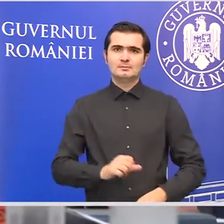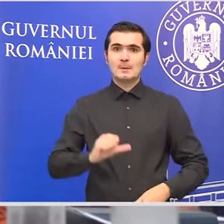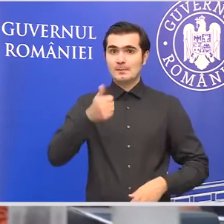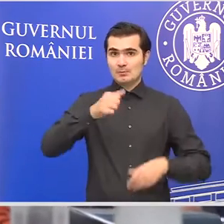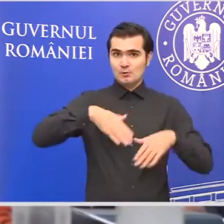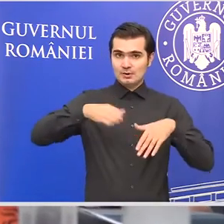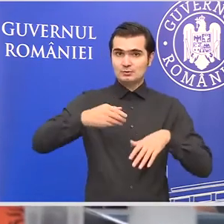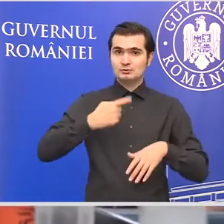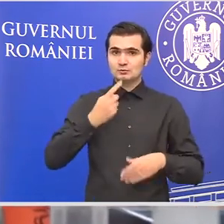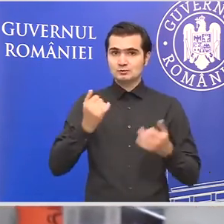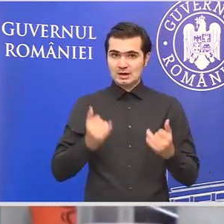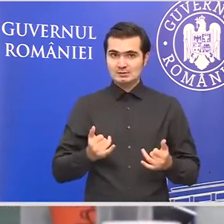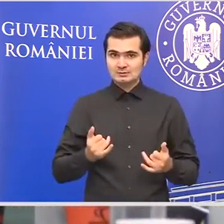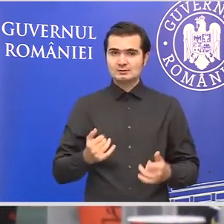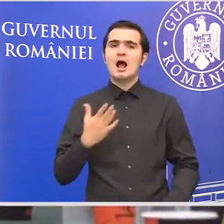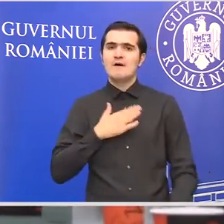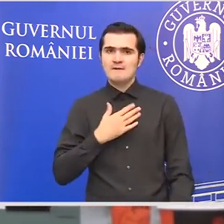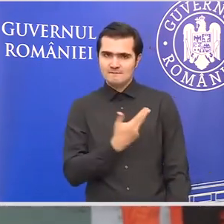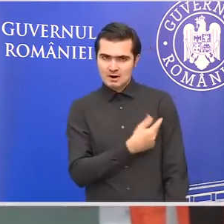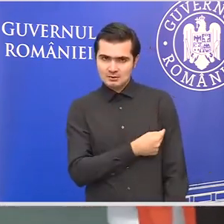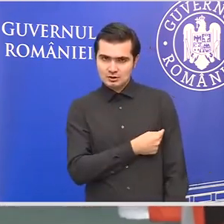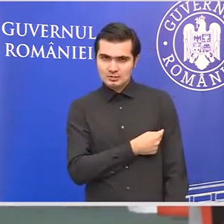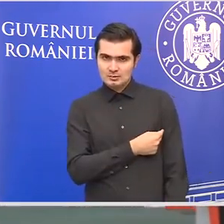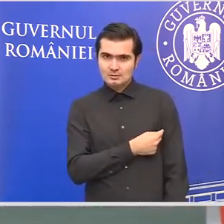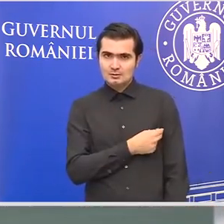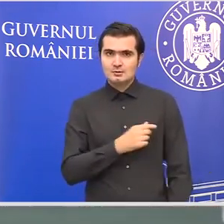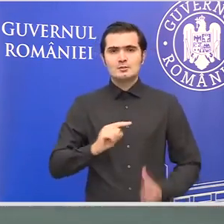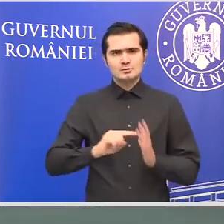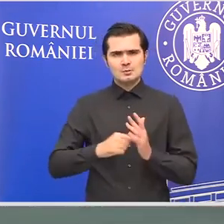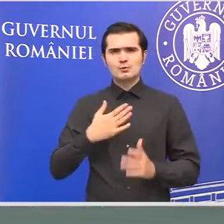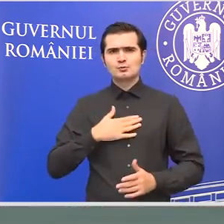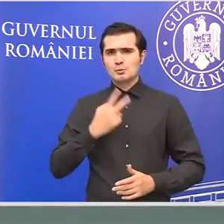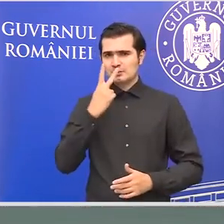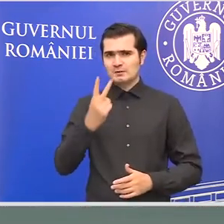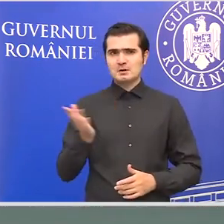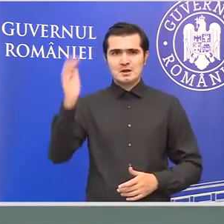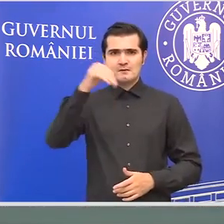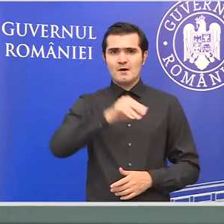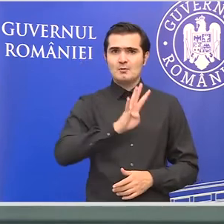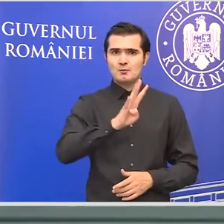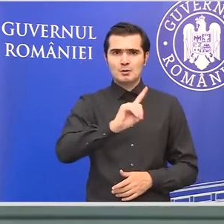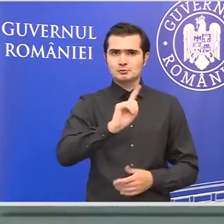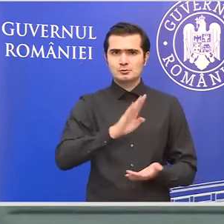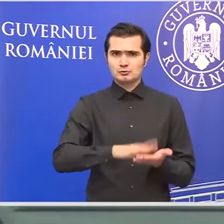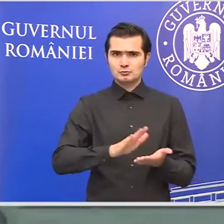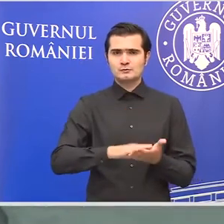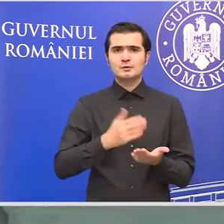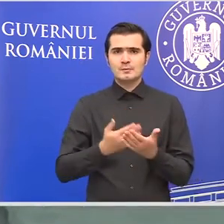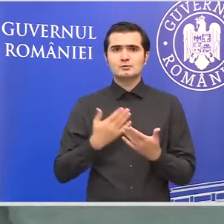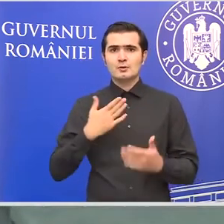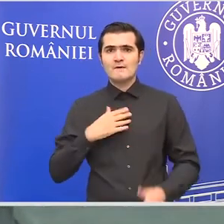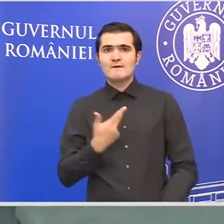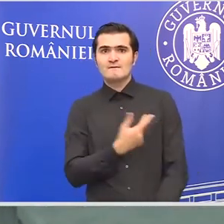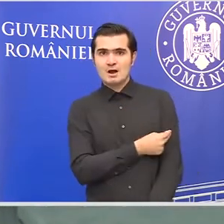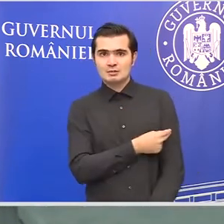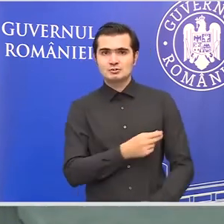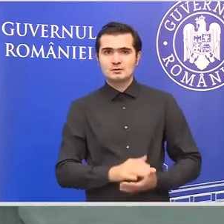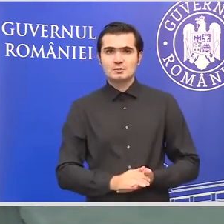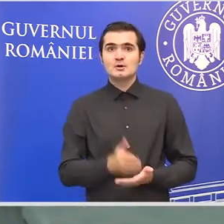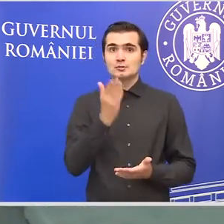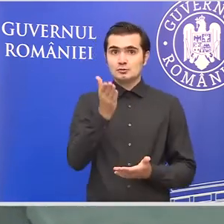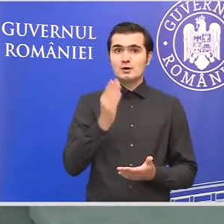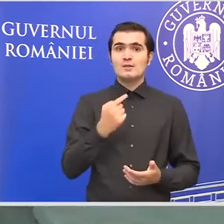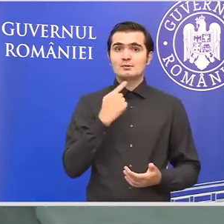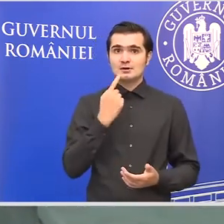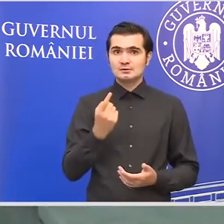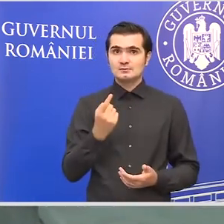Premierul spunea astăzi că avem vaccin. Din punctul meu de vedere, valul 4 nu se justifică atâta timp cât avem vaccin. Dumneavoastră ați